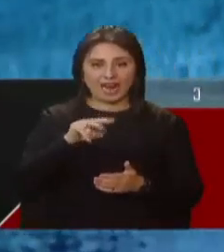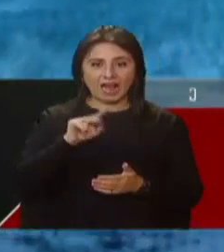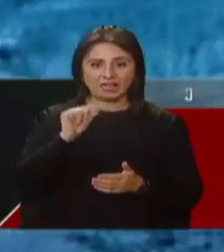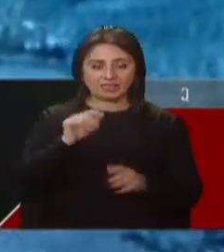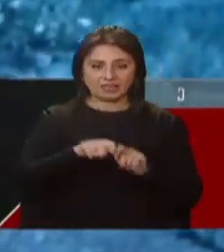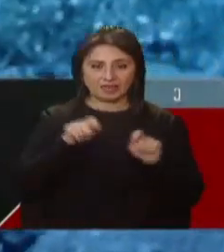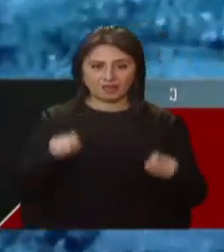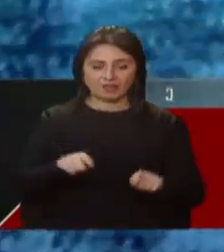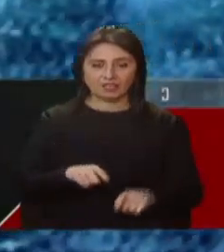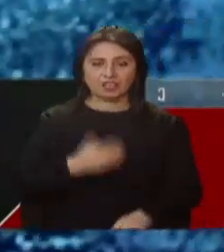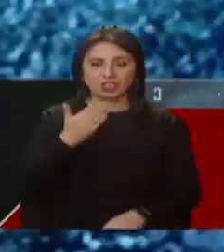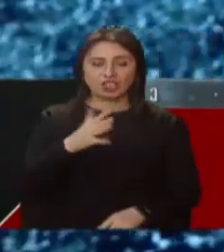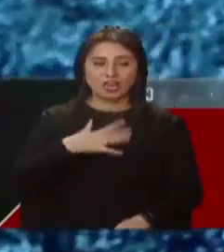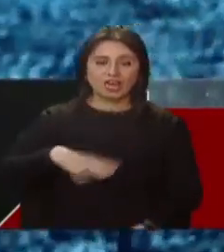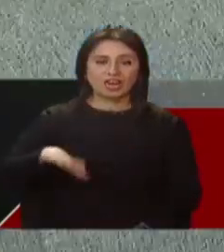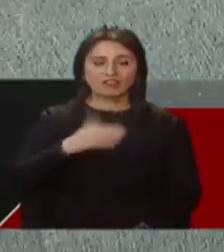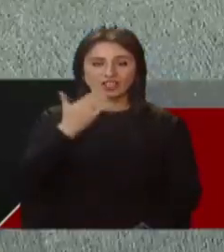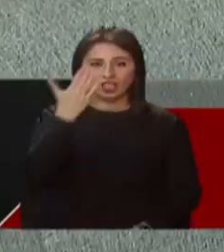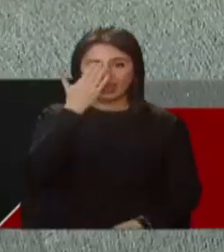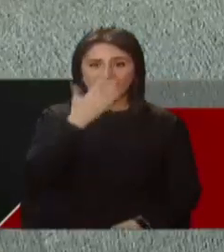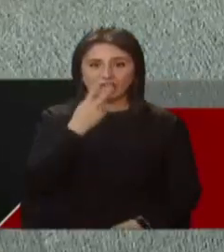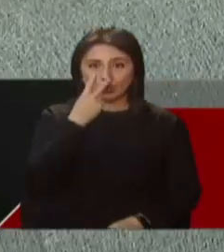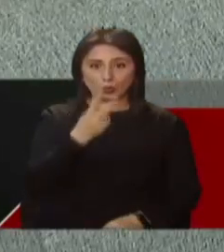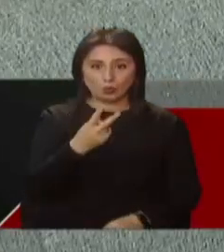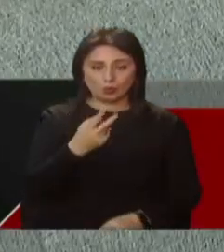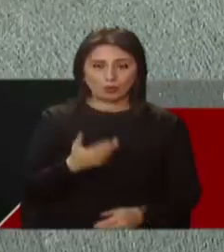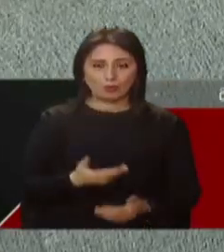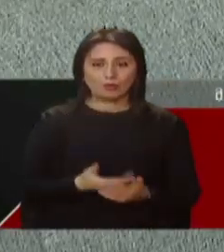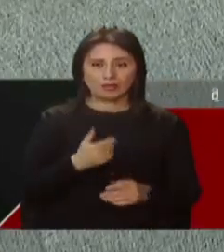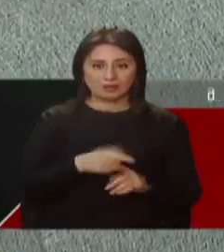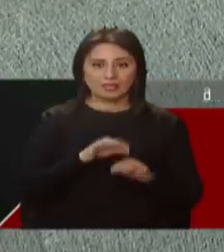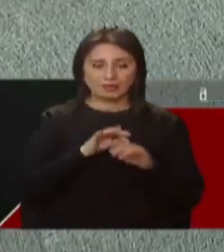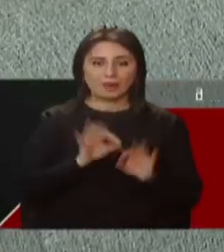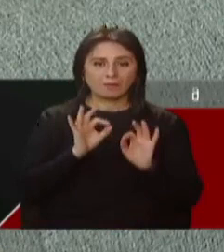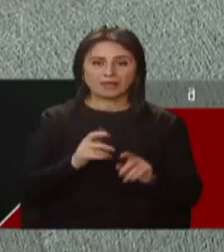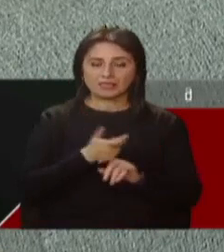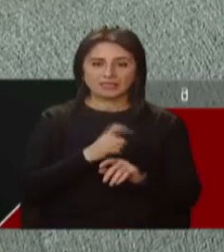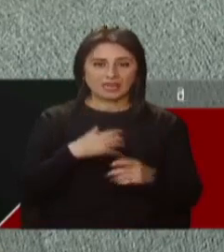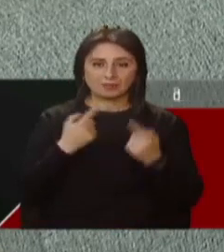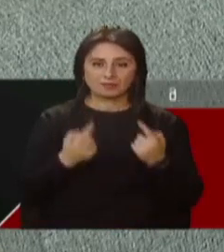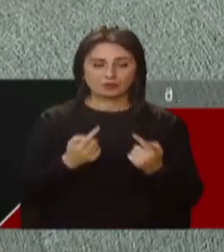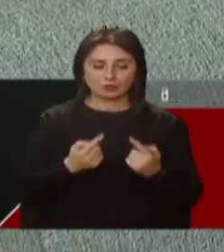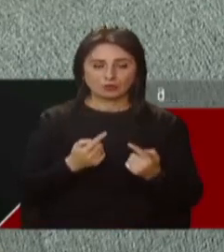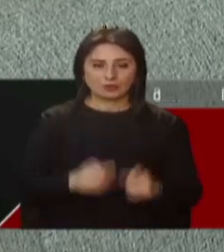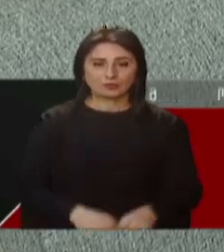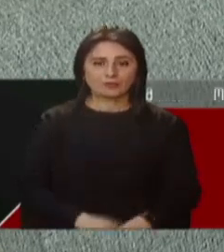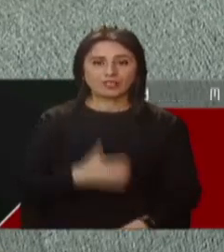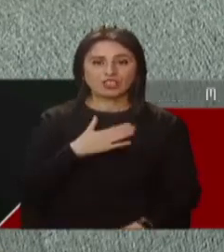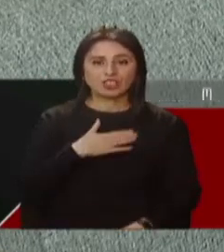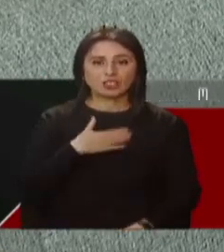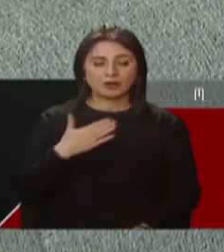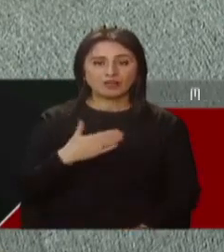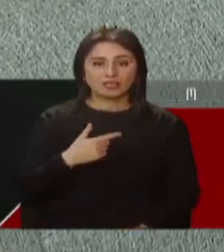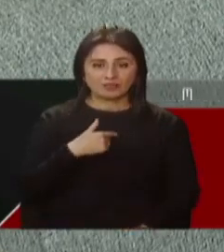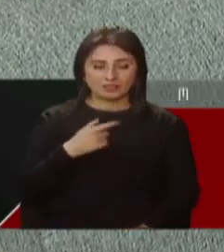გაიხსნა. შენ ქვეყანაში შენი ფილმების რეტროსპექტივა ტარდება, მართლა ძალიან მნიშვნელოვანია. ჩემი